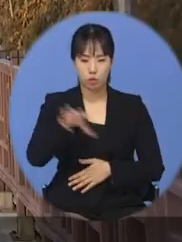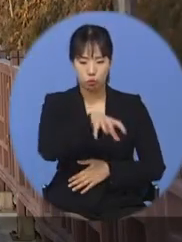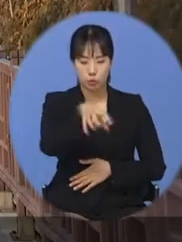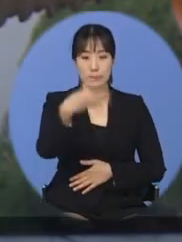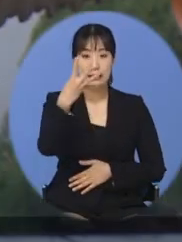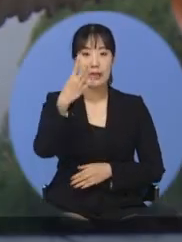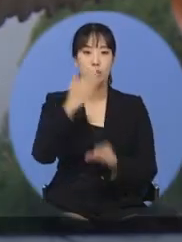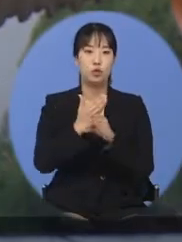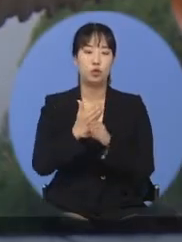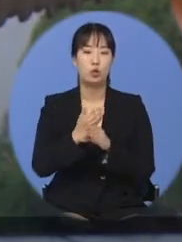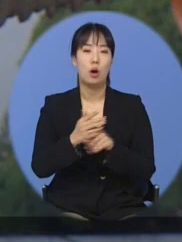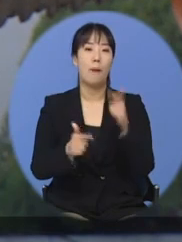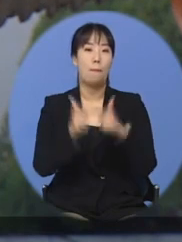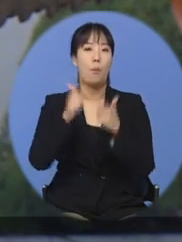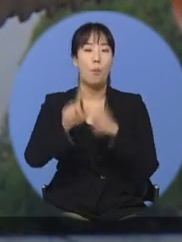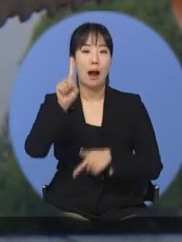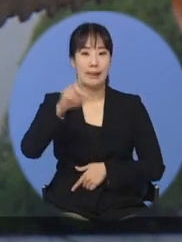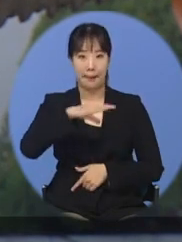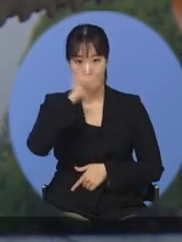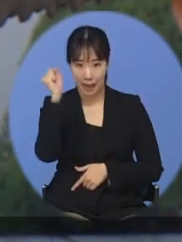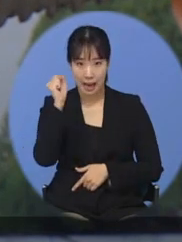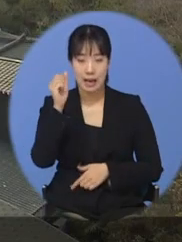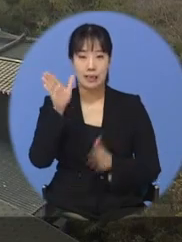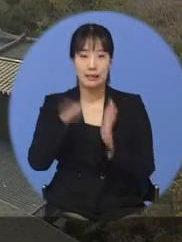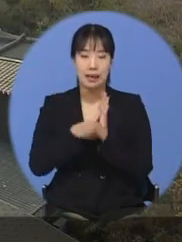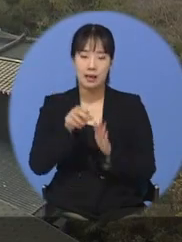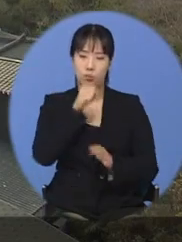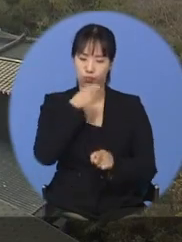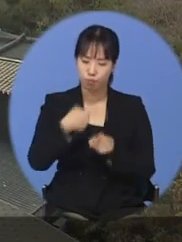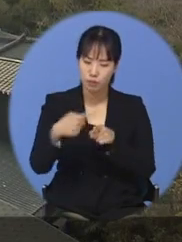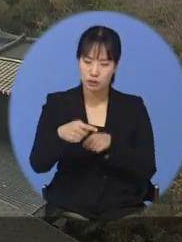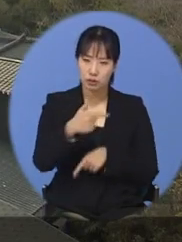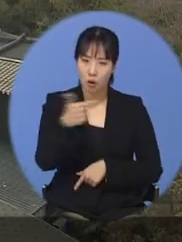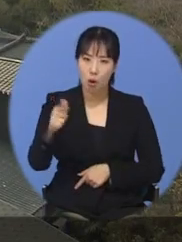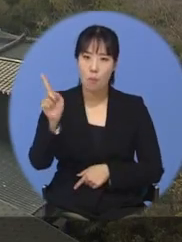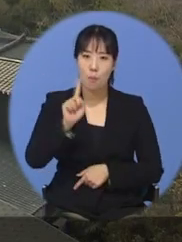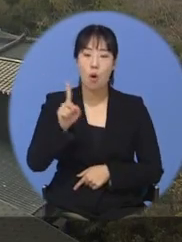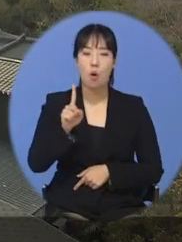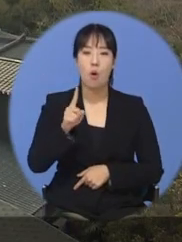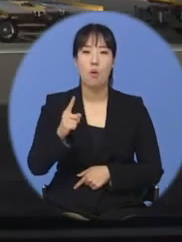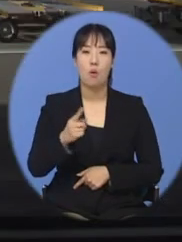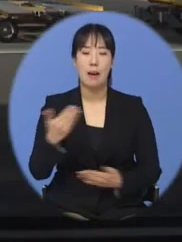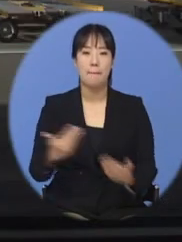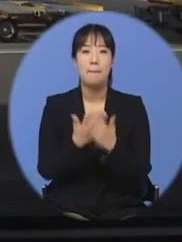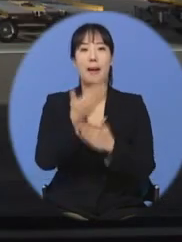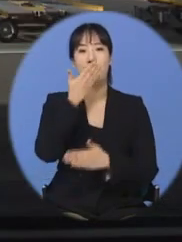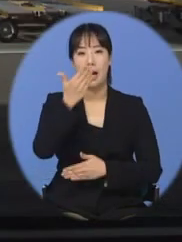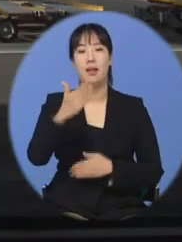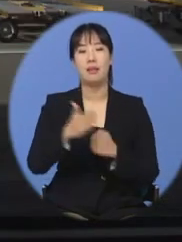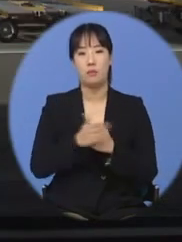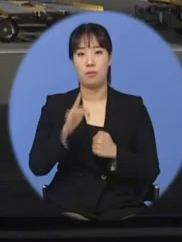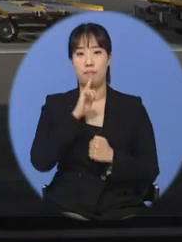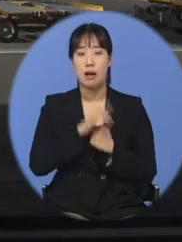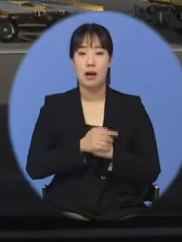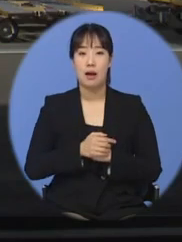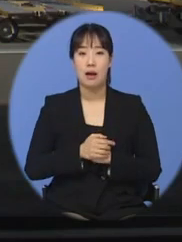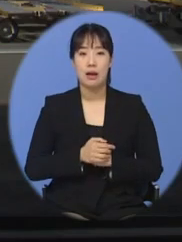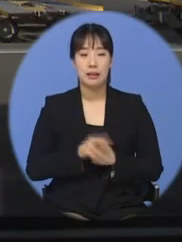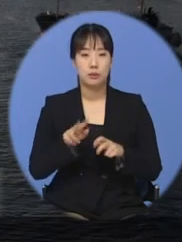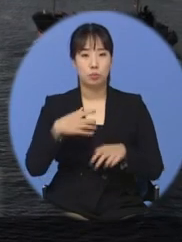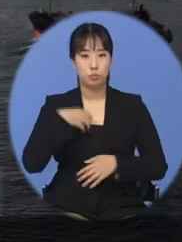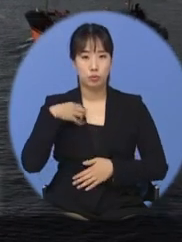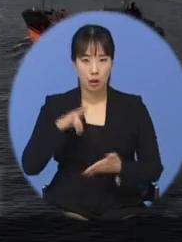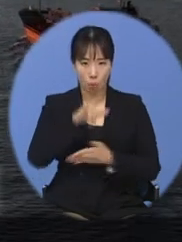하나로 목포시가 높게 평가받은 건 성장 가능성입니다. 차별화된 콘텐츠에 더해